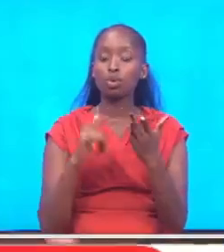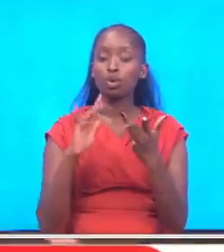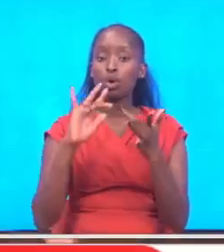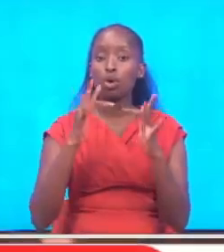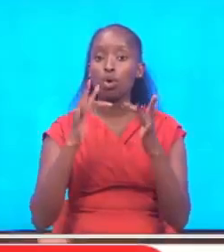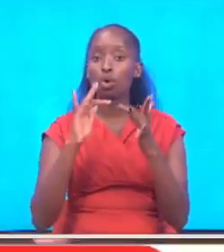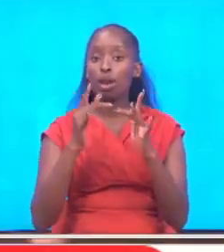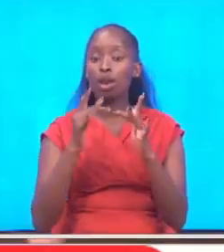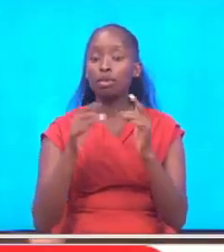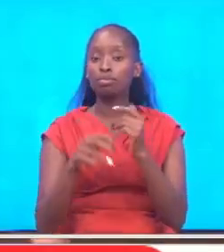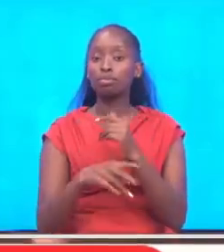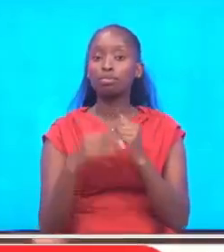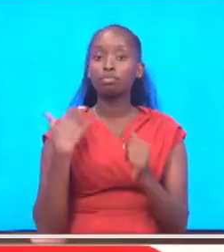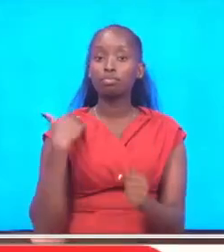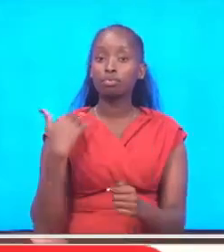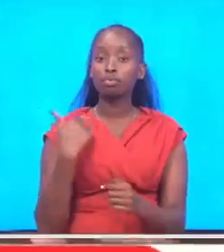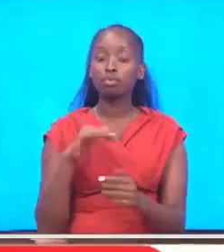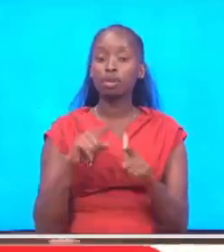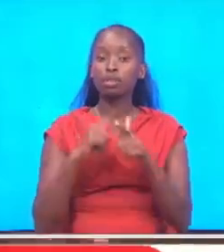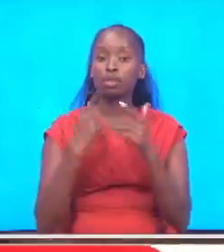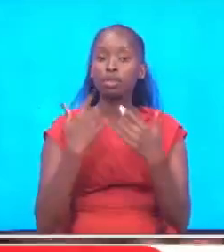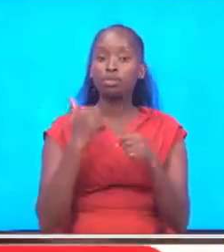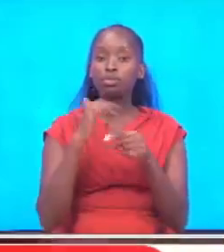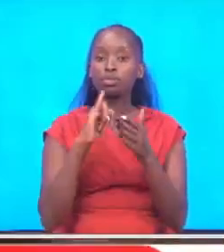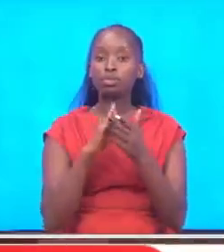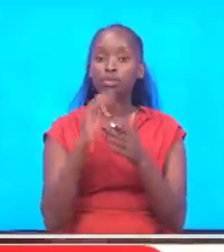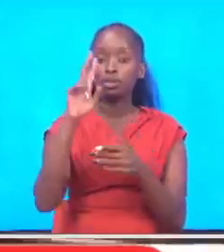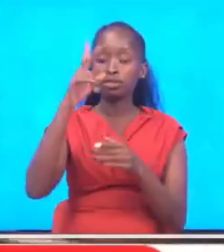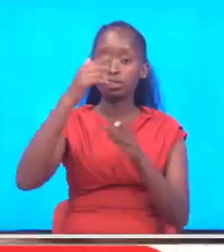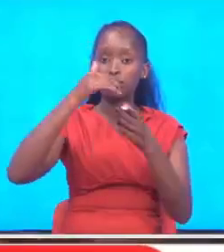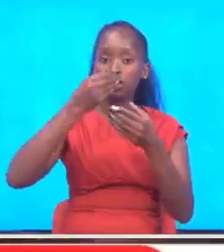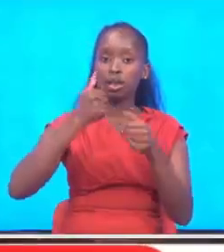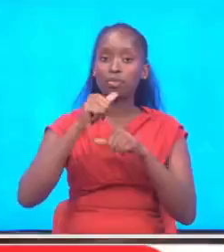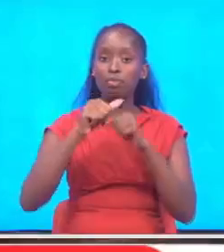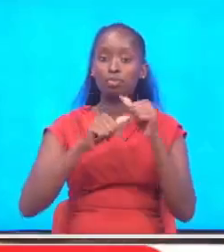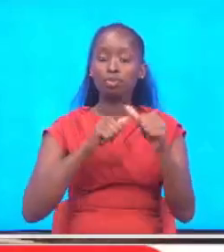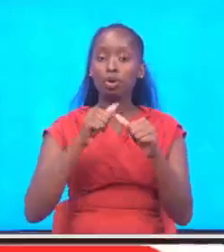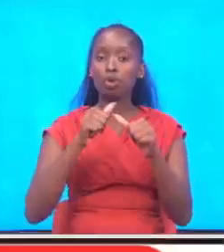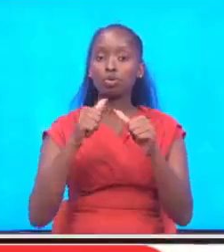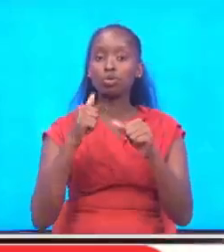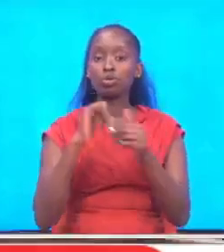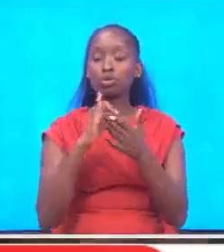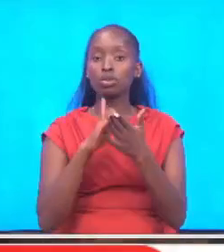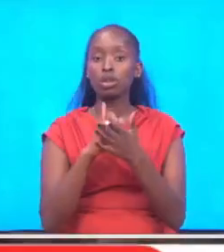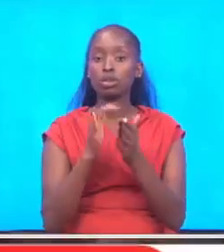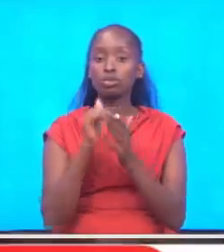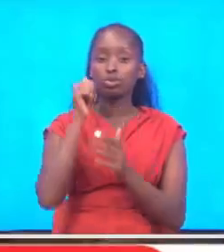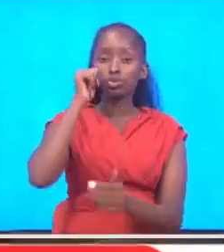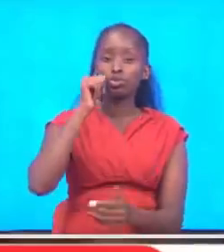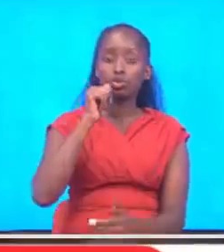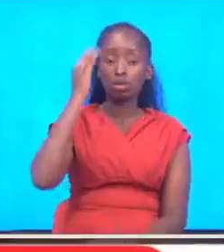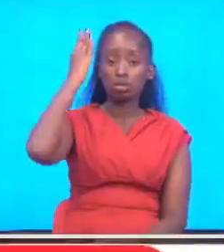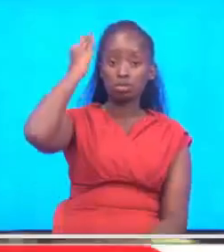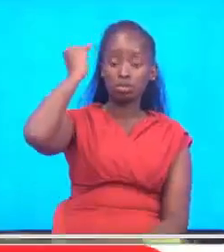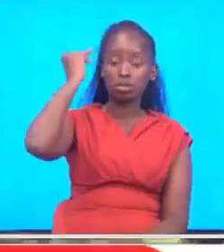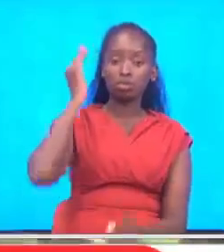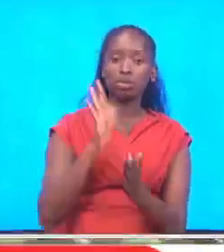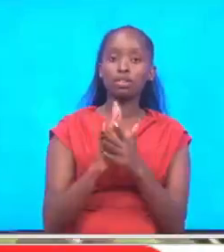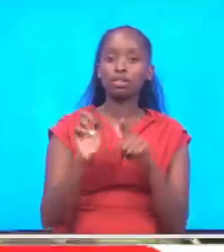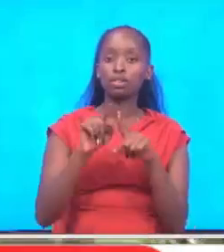nane, huku ikiorodheshwa ya pili katika biashara ya ulanguzi wa binadamu pamoja na Sudan, Somalia na